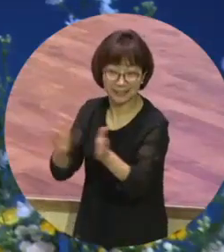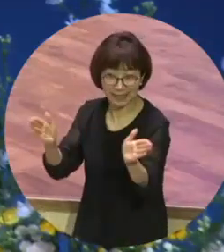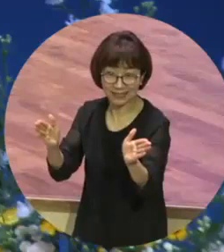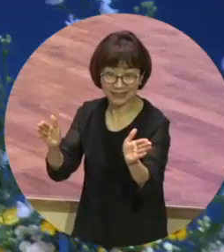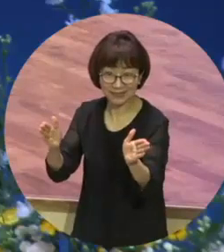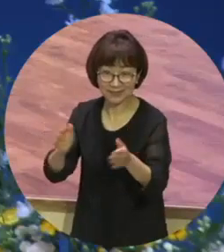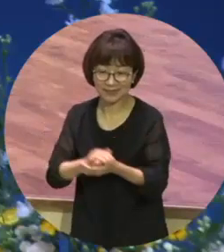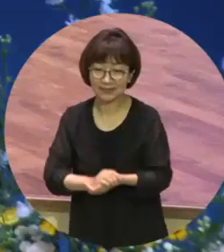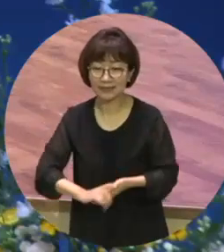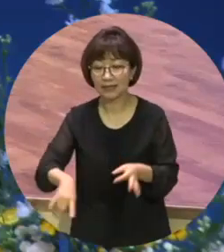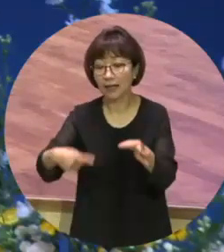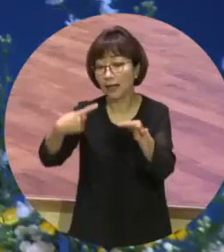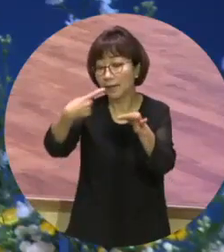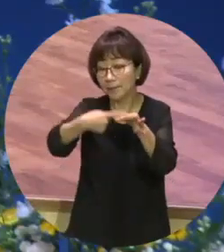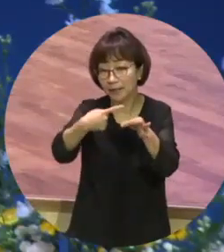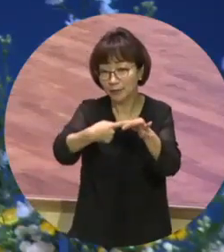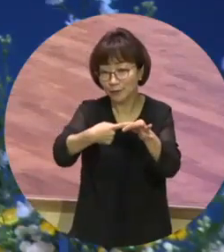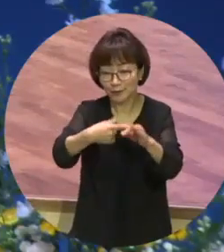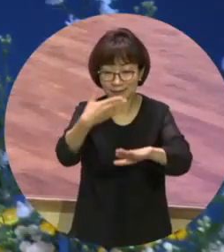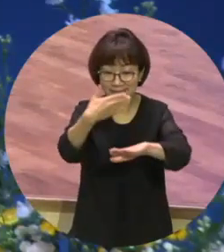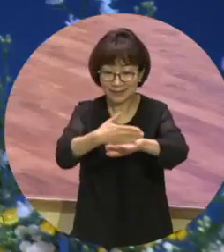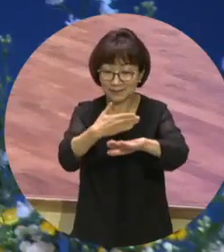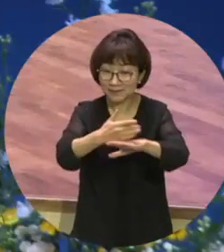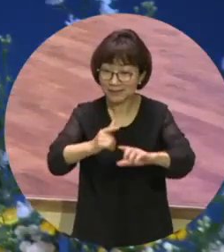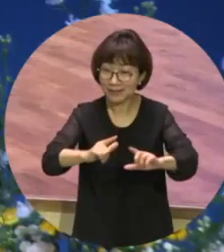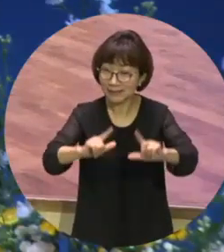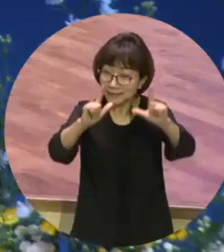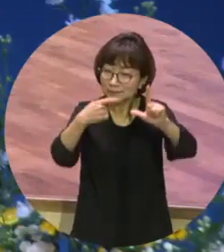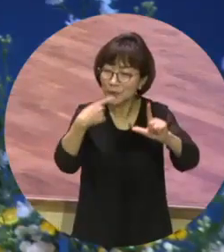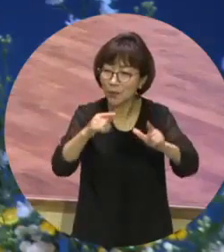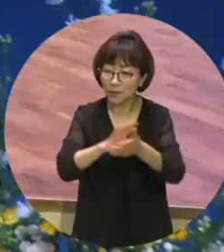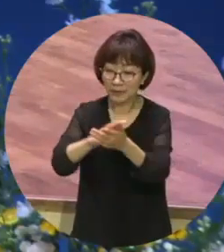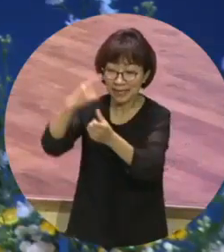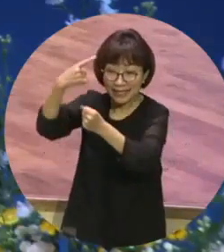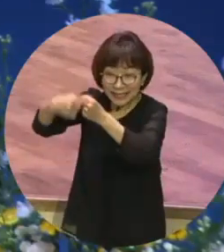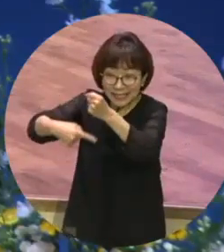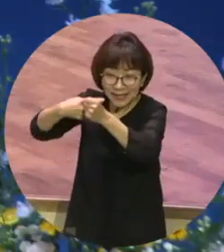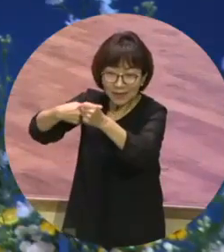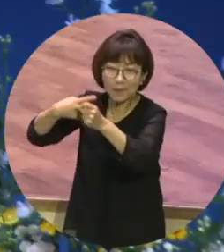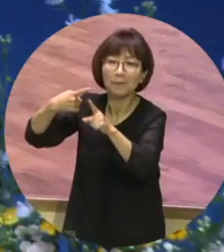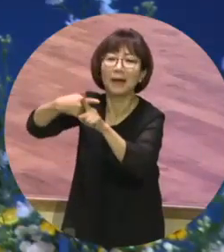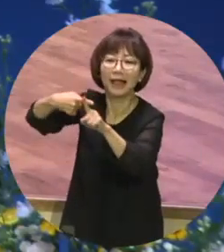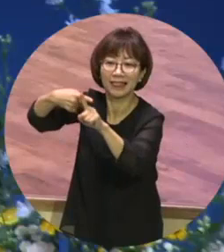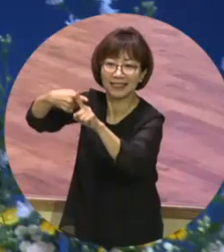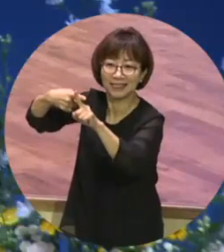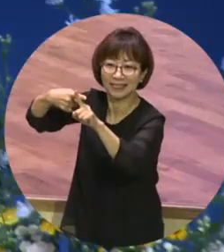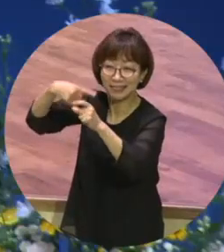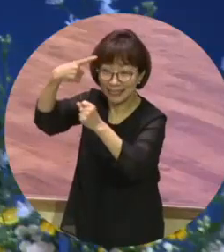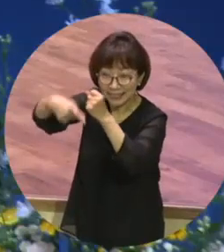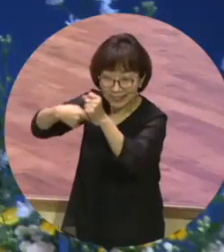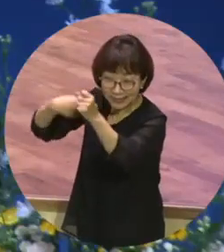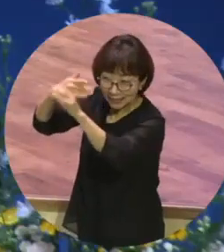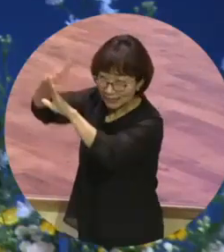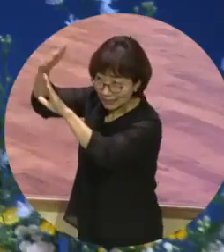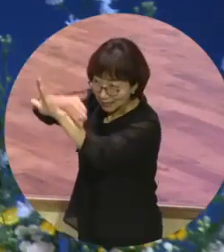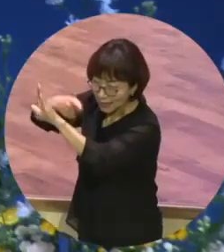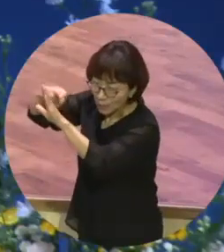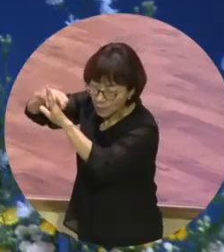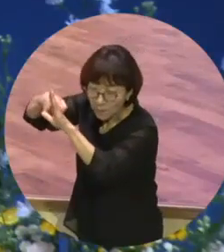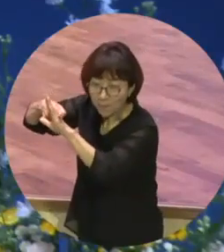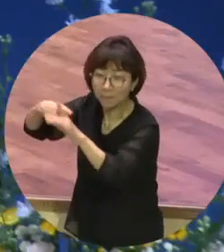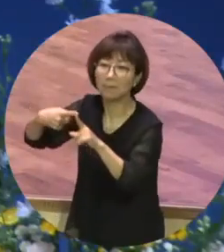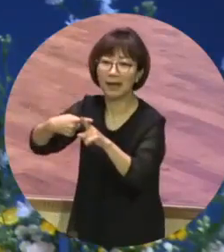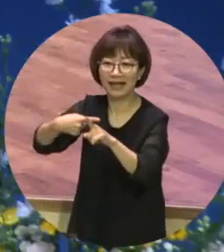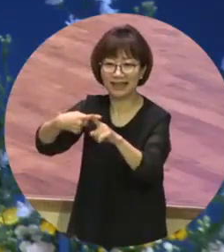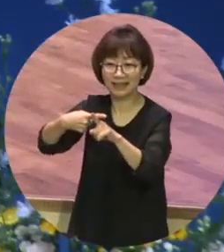맥주 감사주일은 맥주질이 뭐냐? 1년 중에 하프 타임이요. 1년에 이제 반이 딱 지나가고